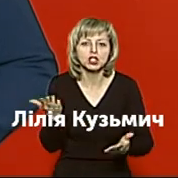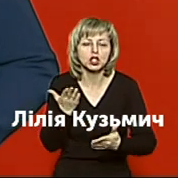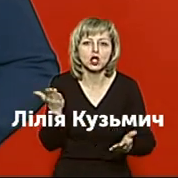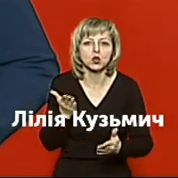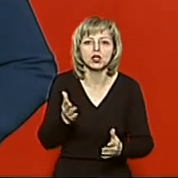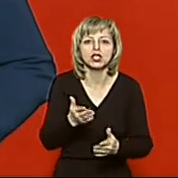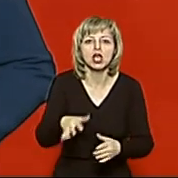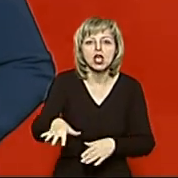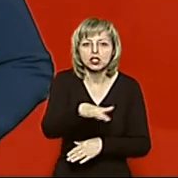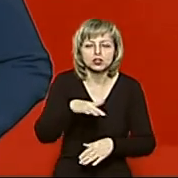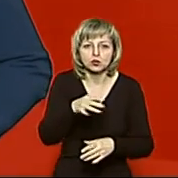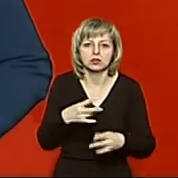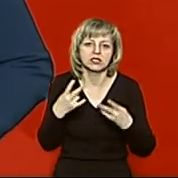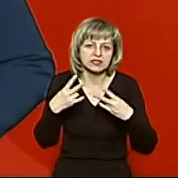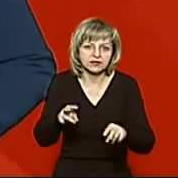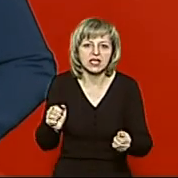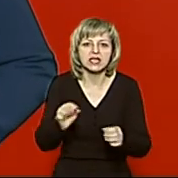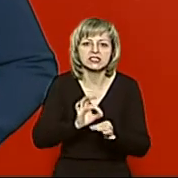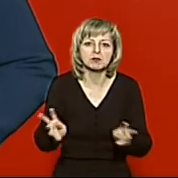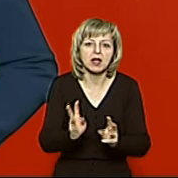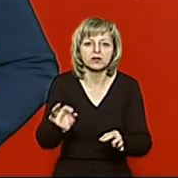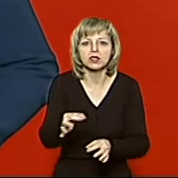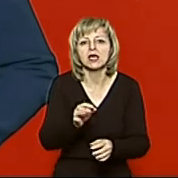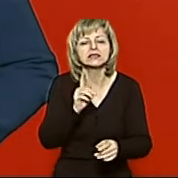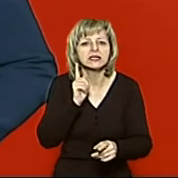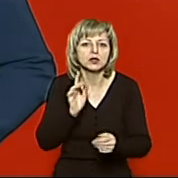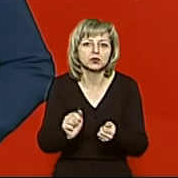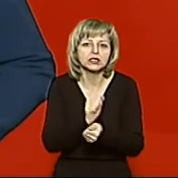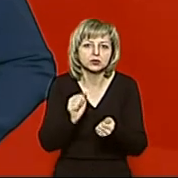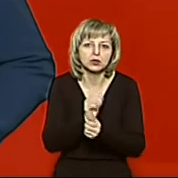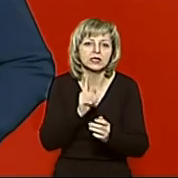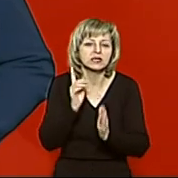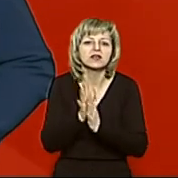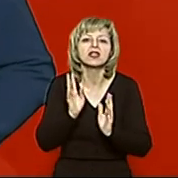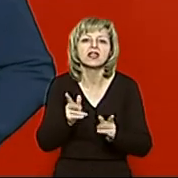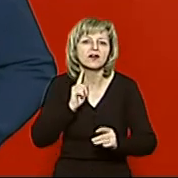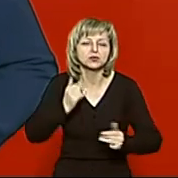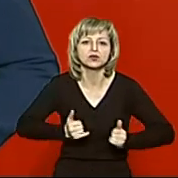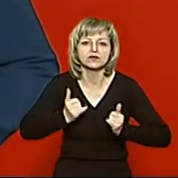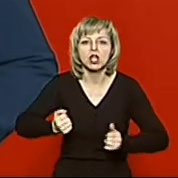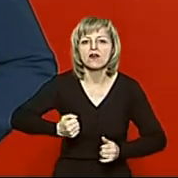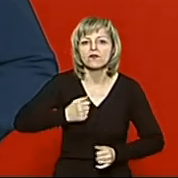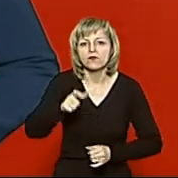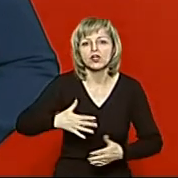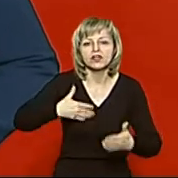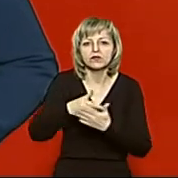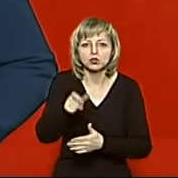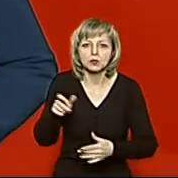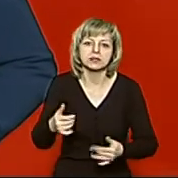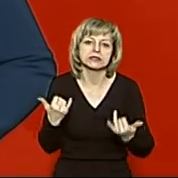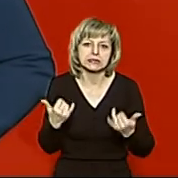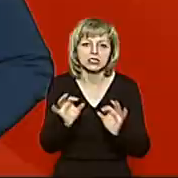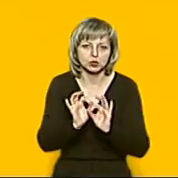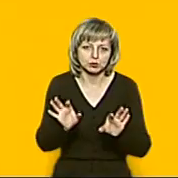шкоди довкіллю завдає спалювання сухої трави та як в обласному центрі вшановували воїнів-добровольців. З новинами у студії Наталія Морозюк. Ми